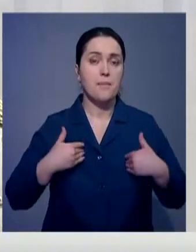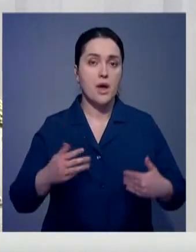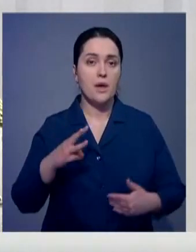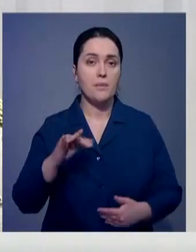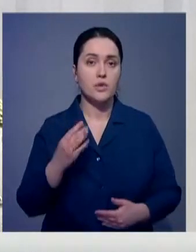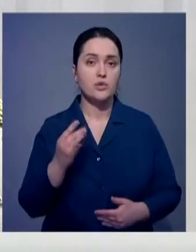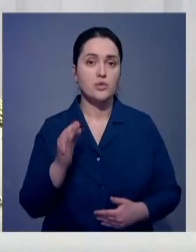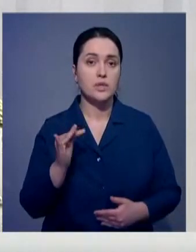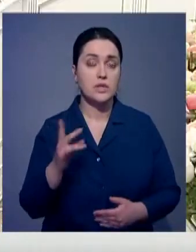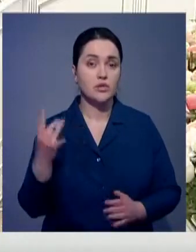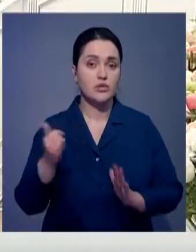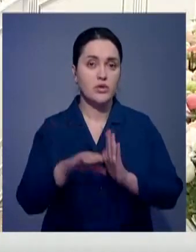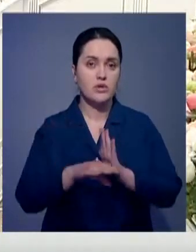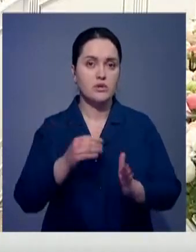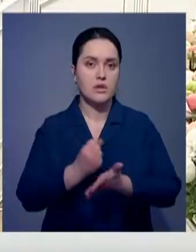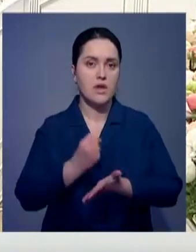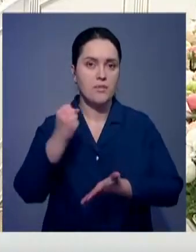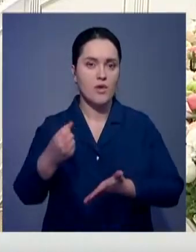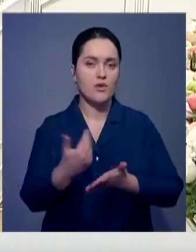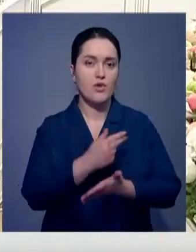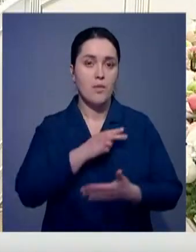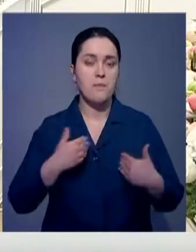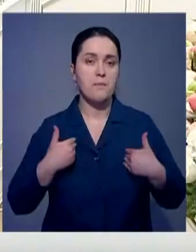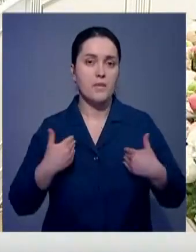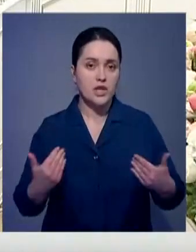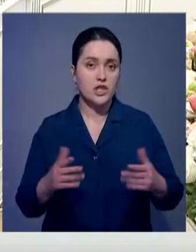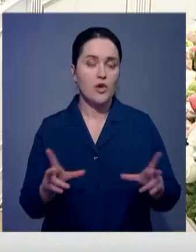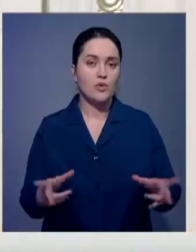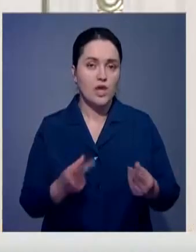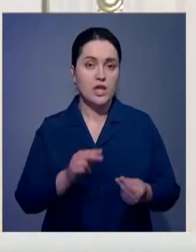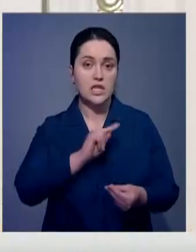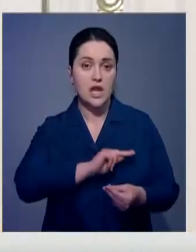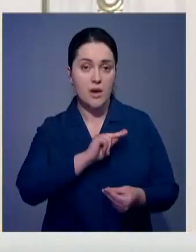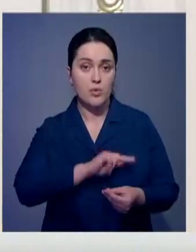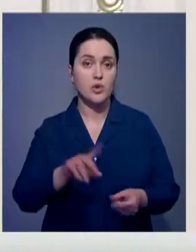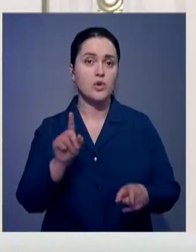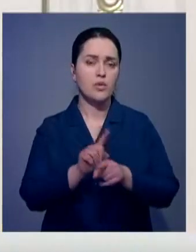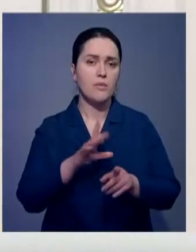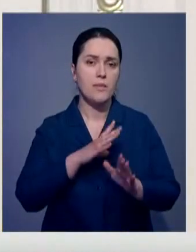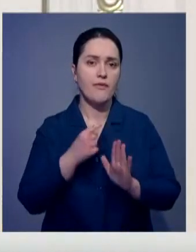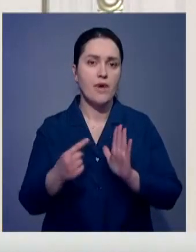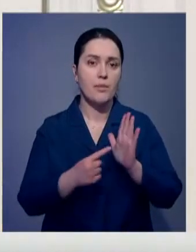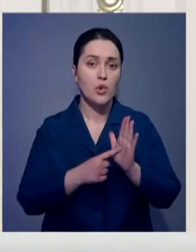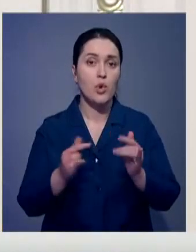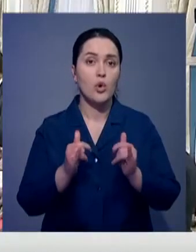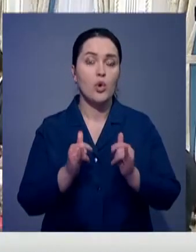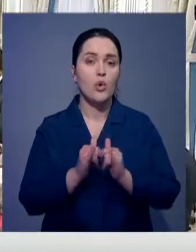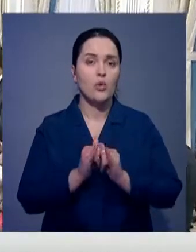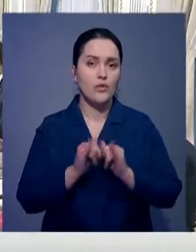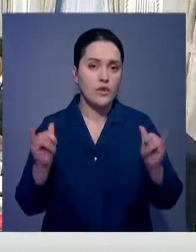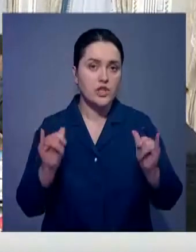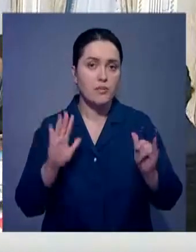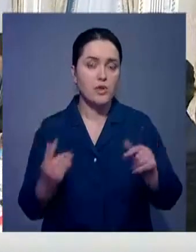Мишустина с его избранием на новую должность и пожелал удачи в работе. Помимо этого, участники встречи затронули вопрос увеличения